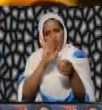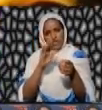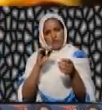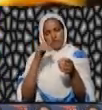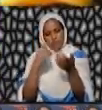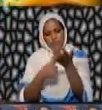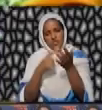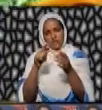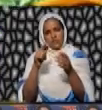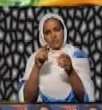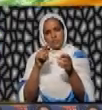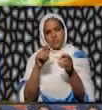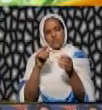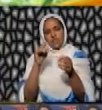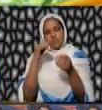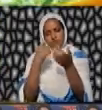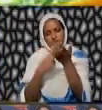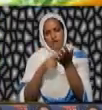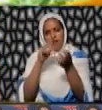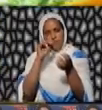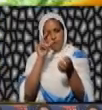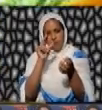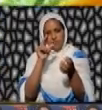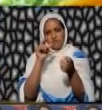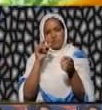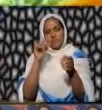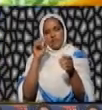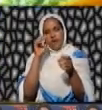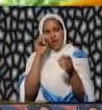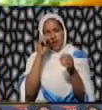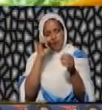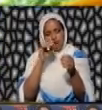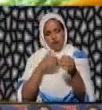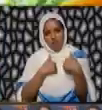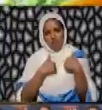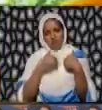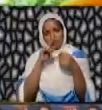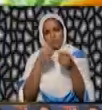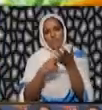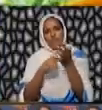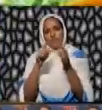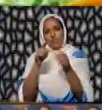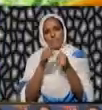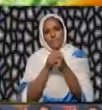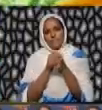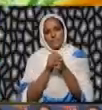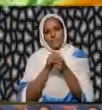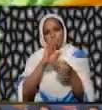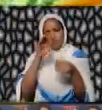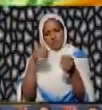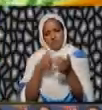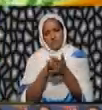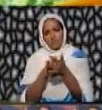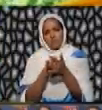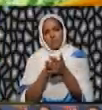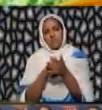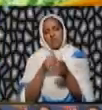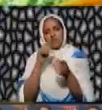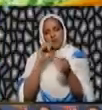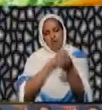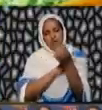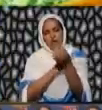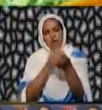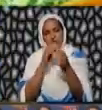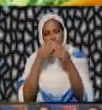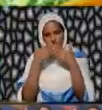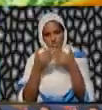ይገን ከምንነን እድግላ በስል ታባን ዘተንሱ አላነ ነባላን ኩሎኮች መዛከ